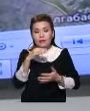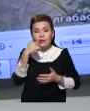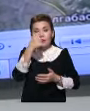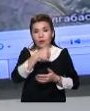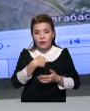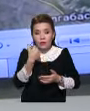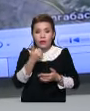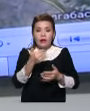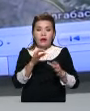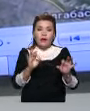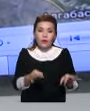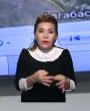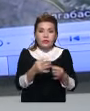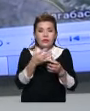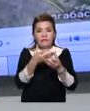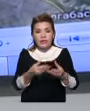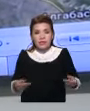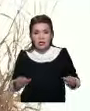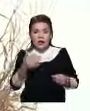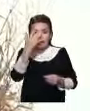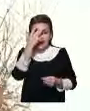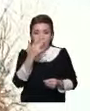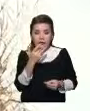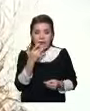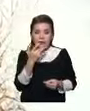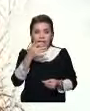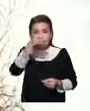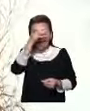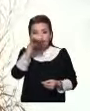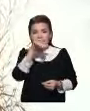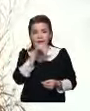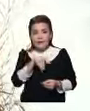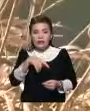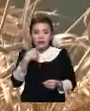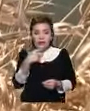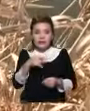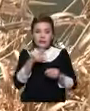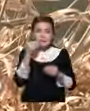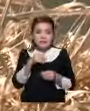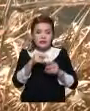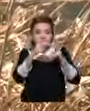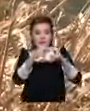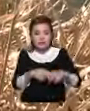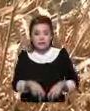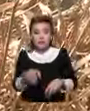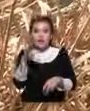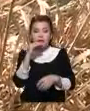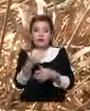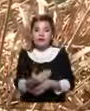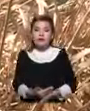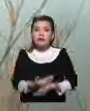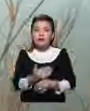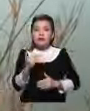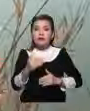это осень, весна и лето. Ученые уверены, качественный анализ и прогноз по Иртышу позволит не только